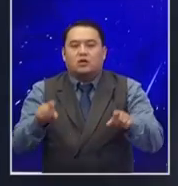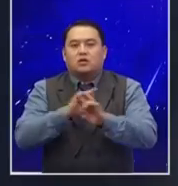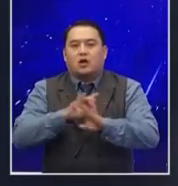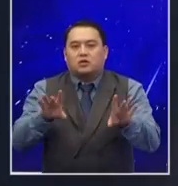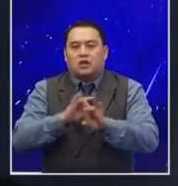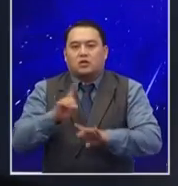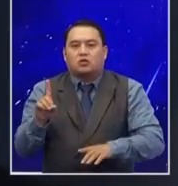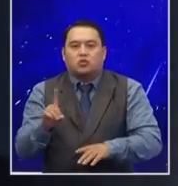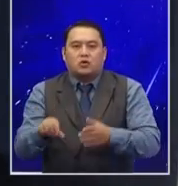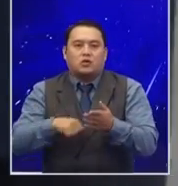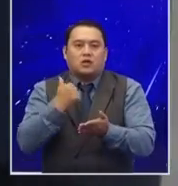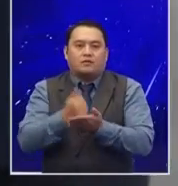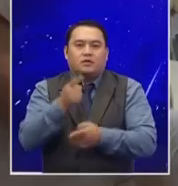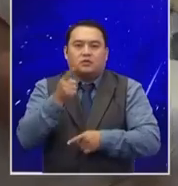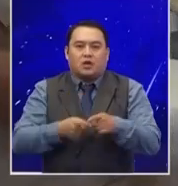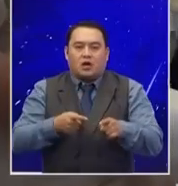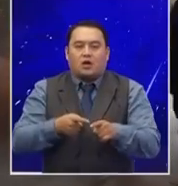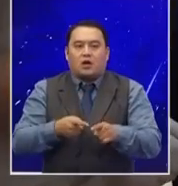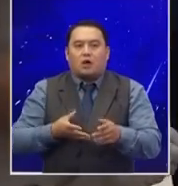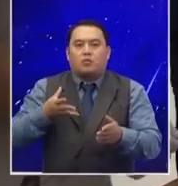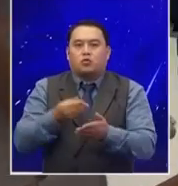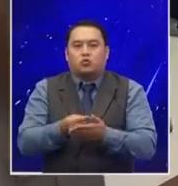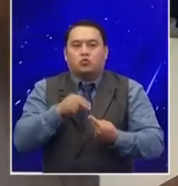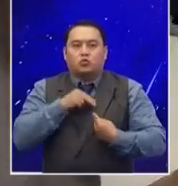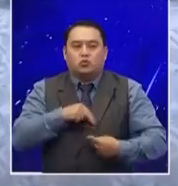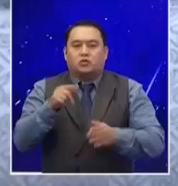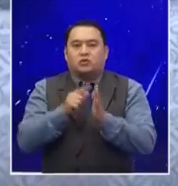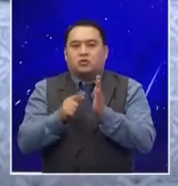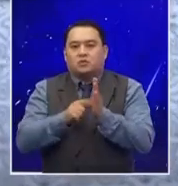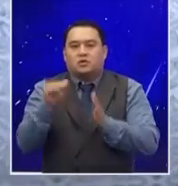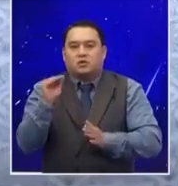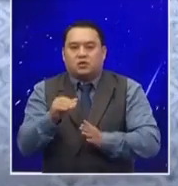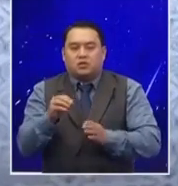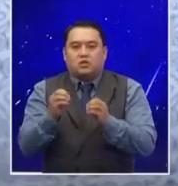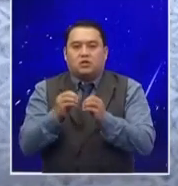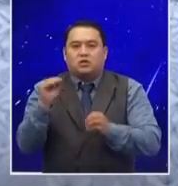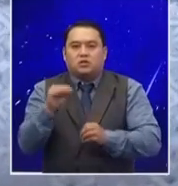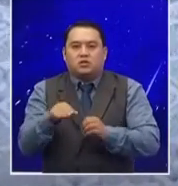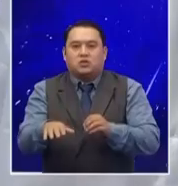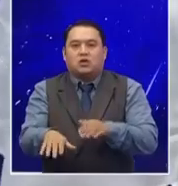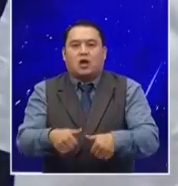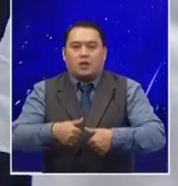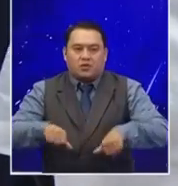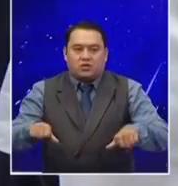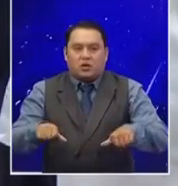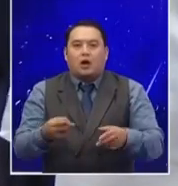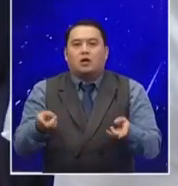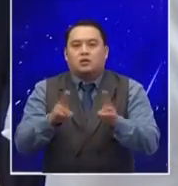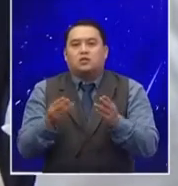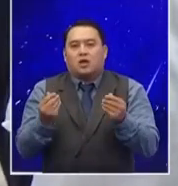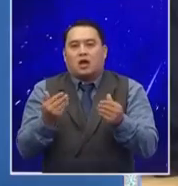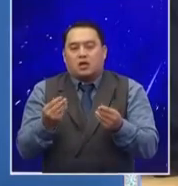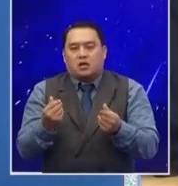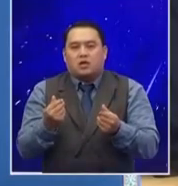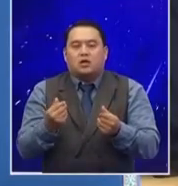Мустафина. Основная доля этих расходов пойдет на оплату труда 70 тысяч членов 10 тысяч избирательных комиссий. Остальные деньги заложены